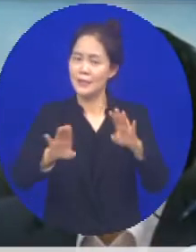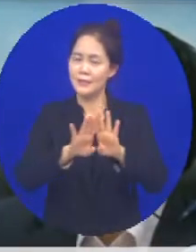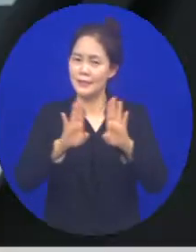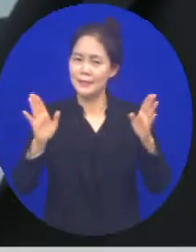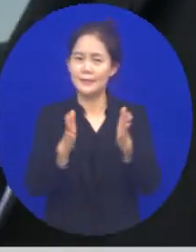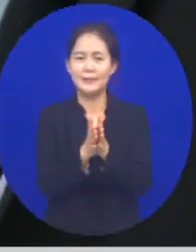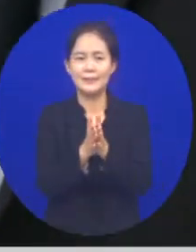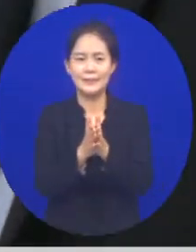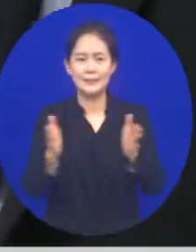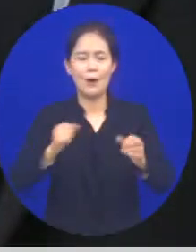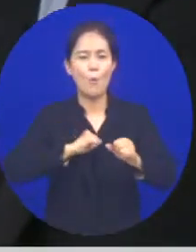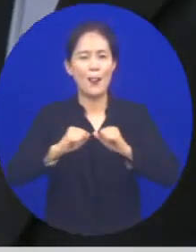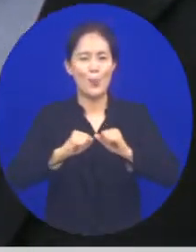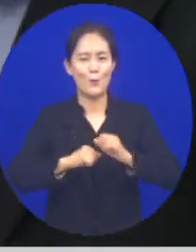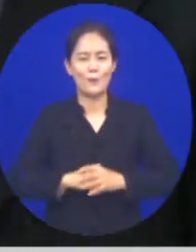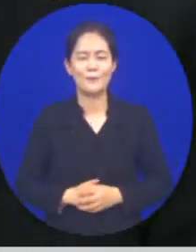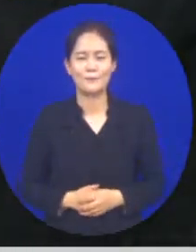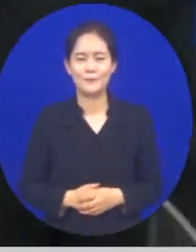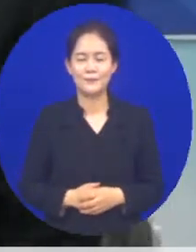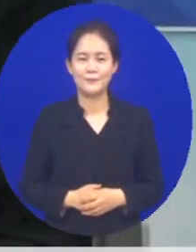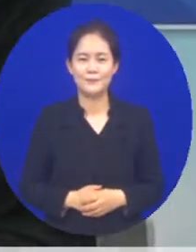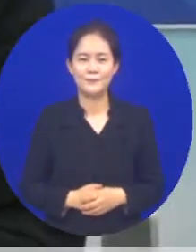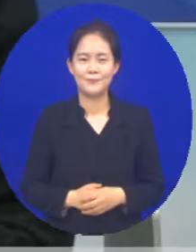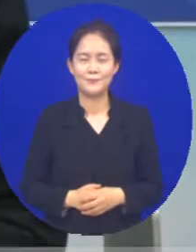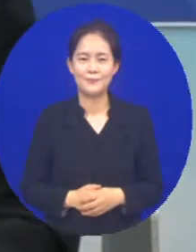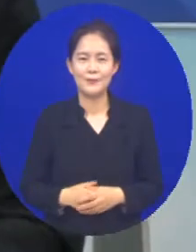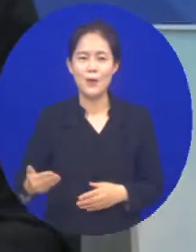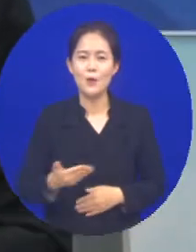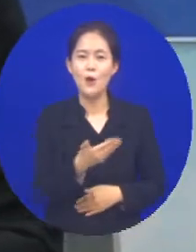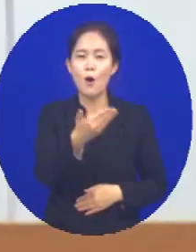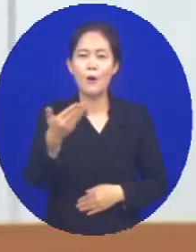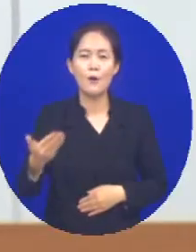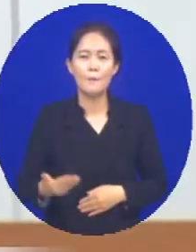시청에서 발대식 후 본격적인 활동을 시작했습니다